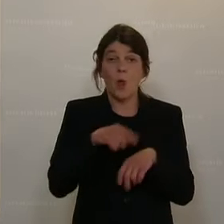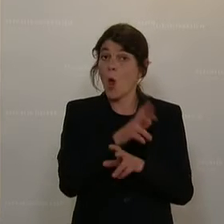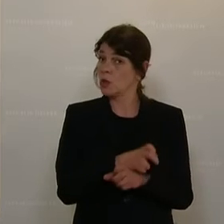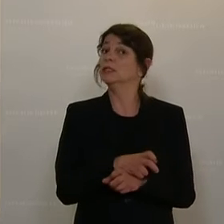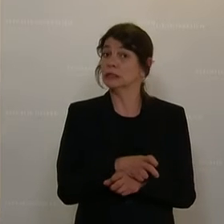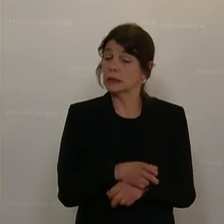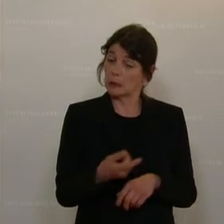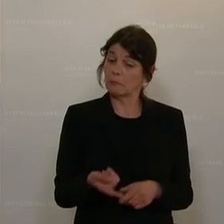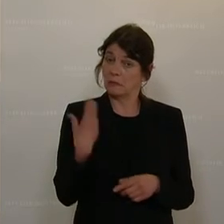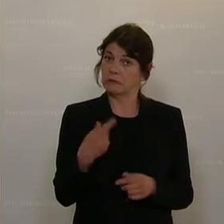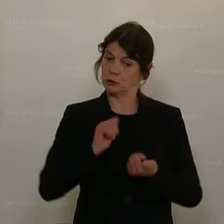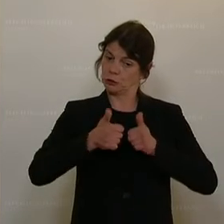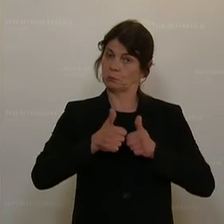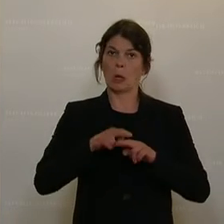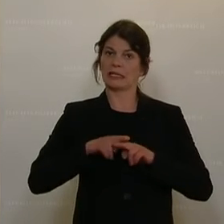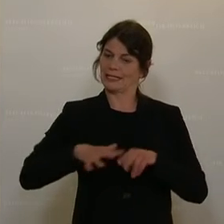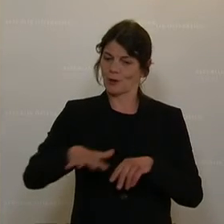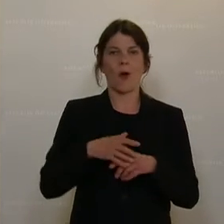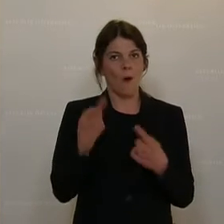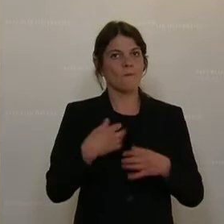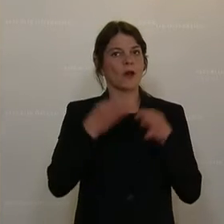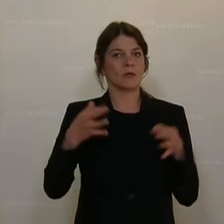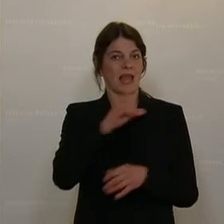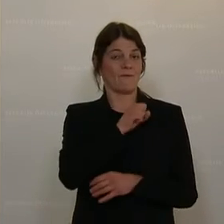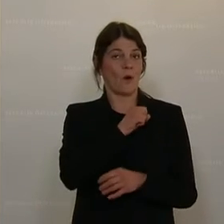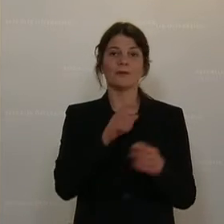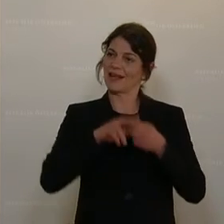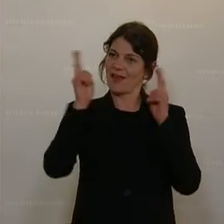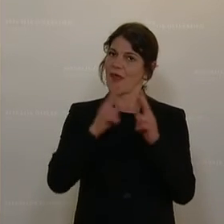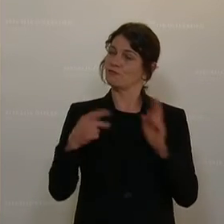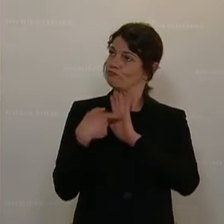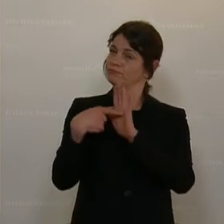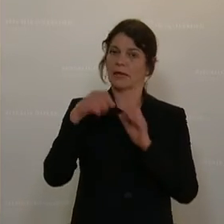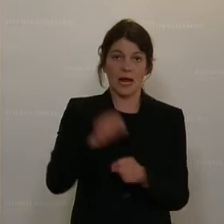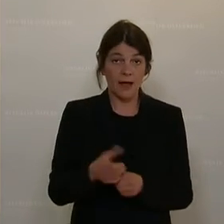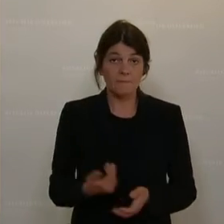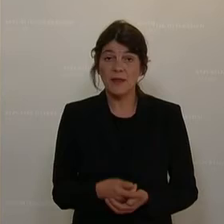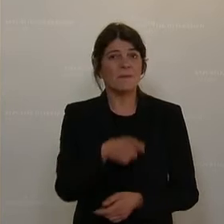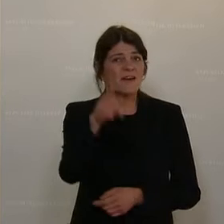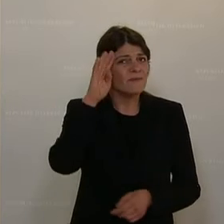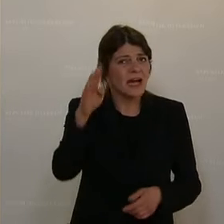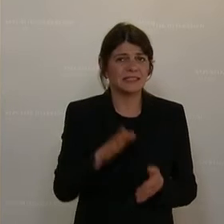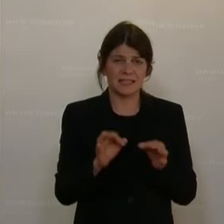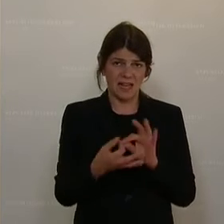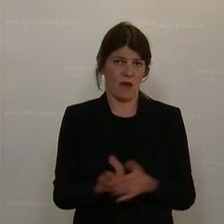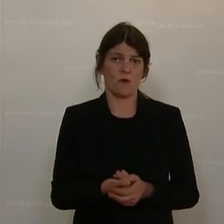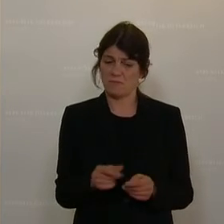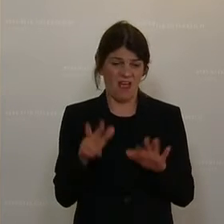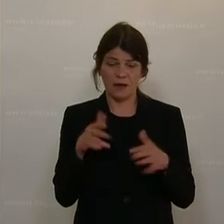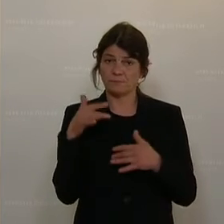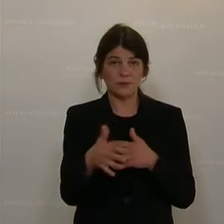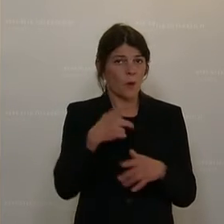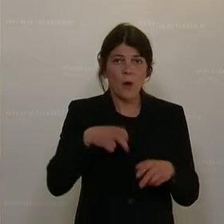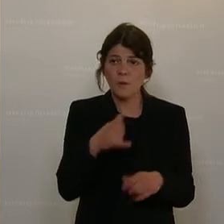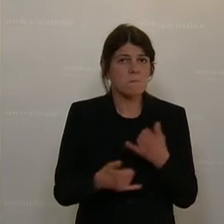gewiss auch als Sportnation mit großen Erfolgen international hervortun. Sie wissen aber selbst genau, dass wir mit den 8 Millionen